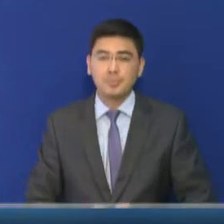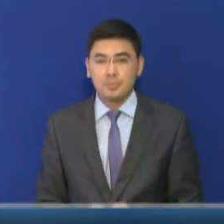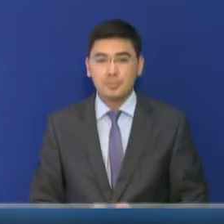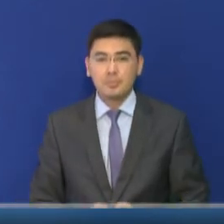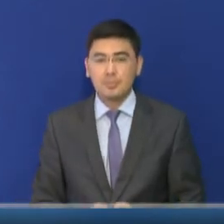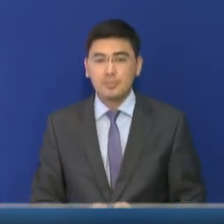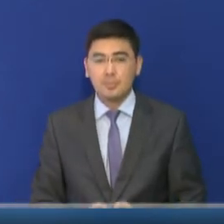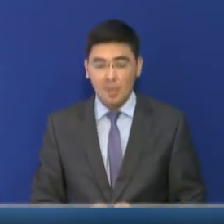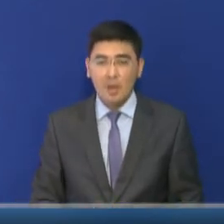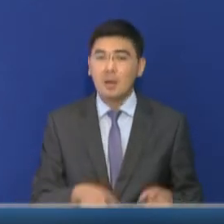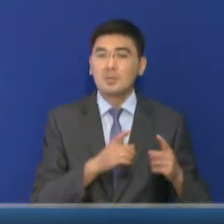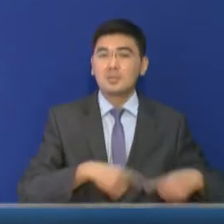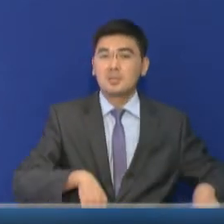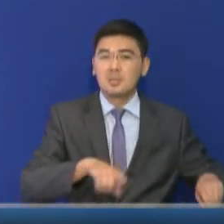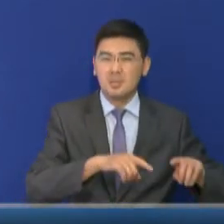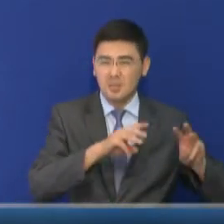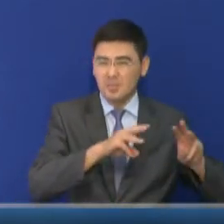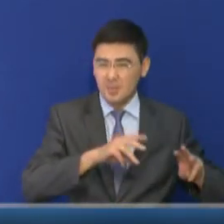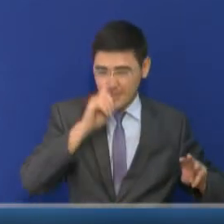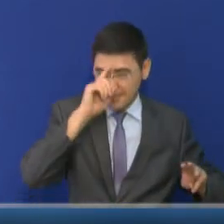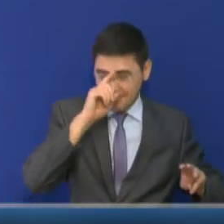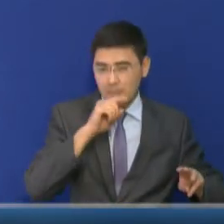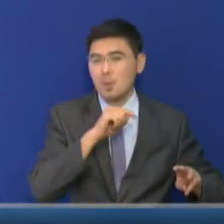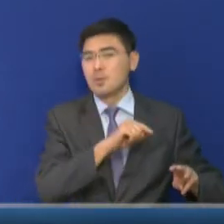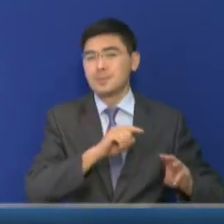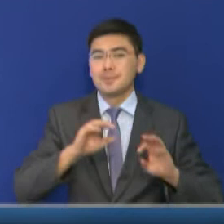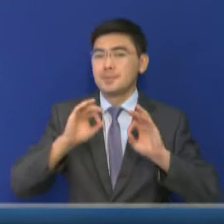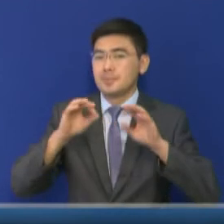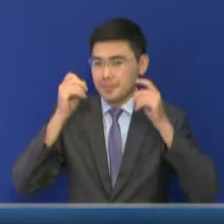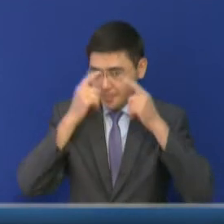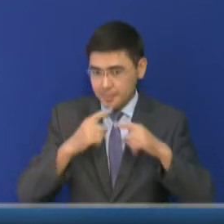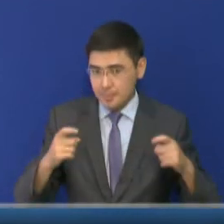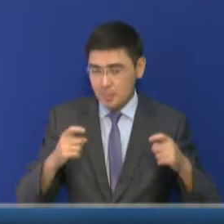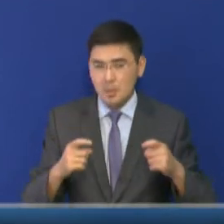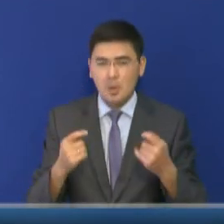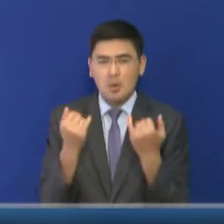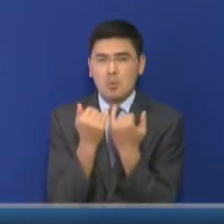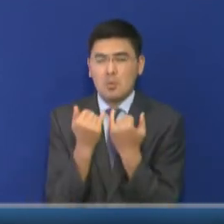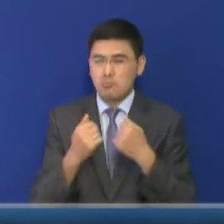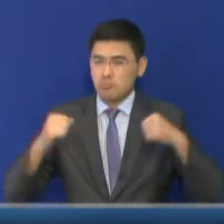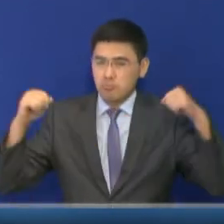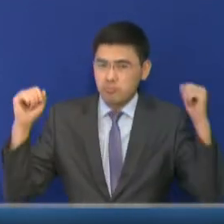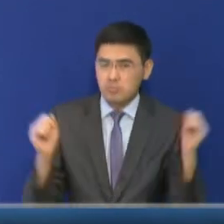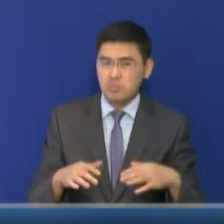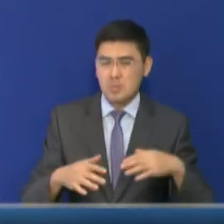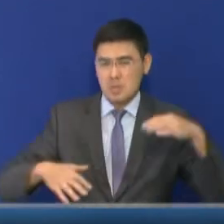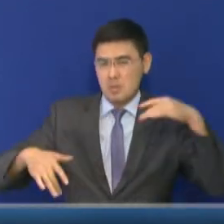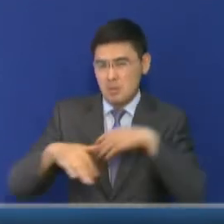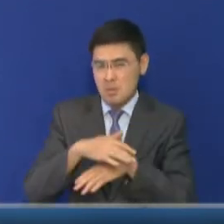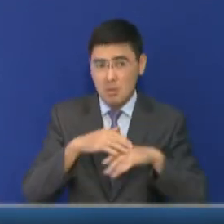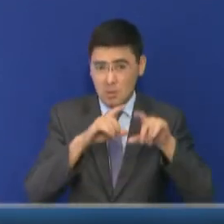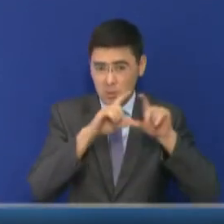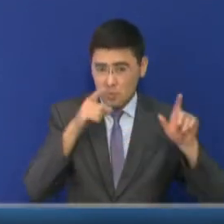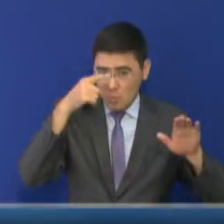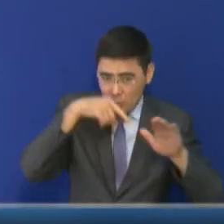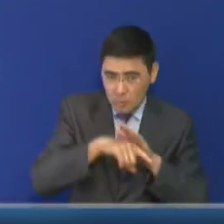маусымда болады. Білім министрлігінің ұсынысы бойынша соңғы қоңырау салтанаты көп қонақты сақтарсыз, ғимаратта емес, ашық